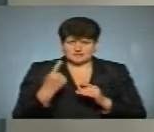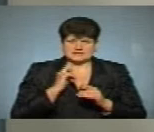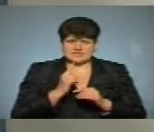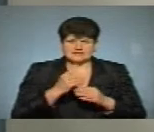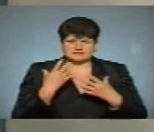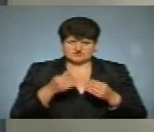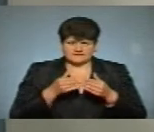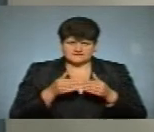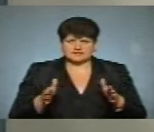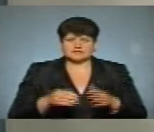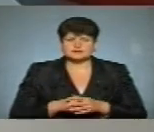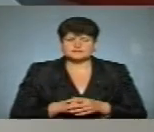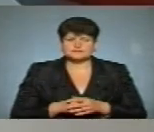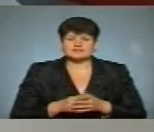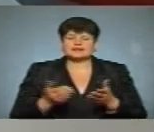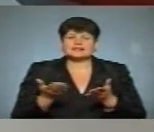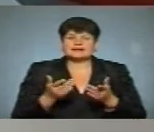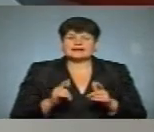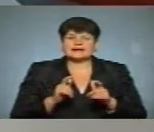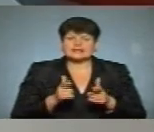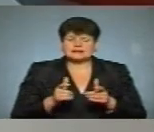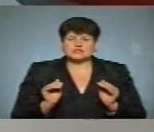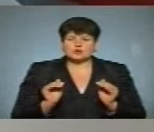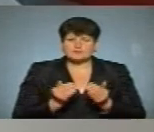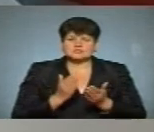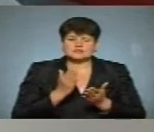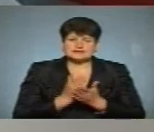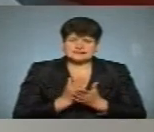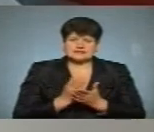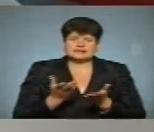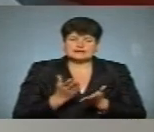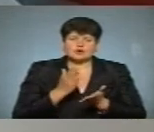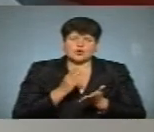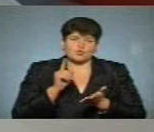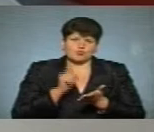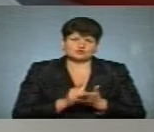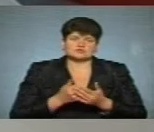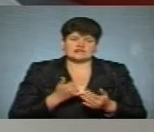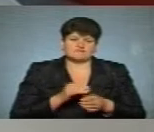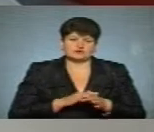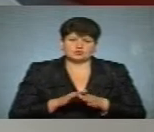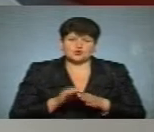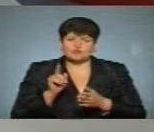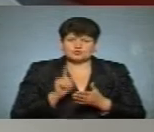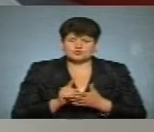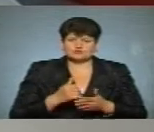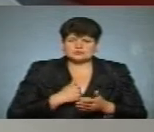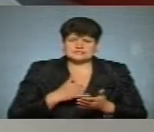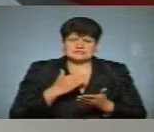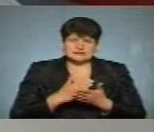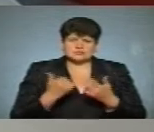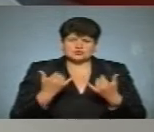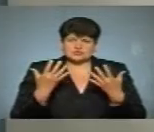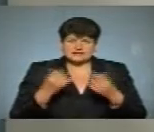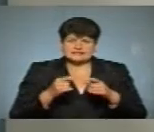відкриті всі вже. Які карантинні обмеження діють і все ж обов'язкові до виконання? Ну, обов'язково в нас є на сьогоднішній день, це